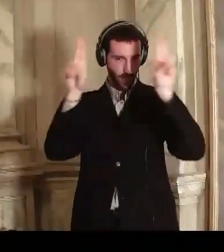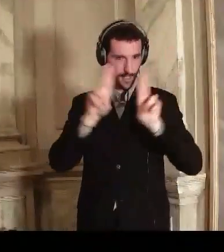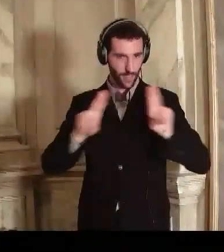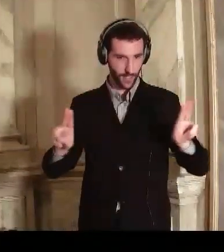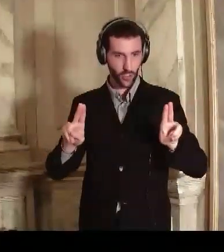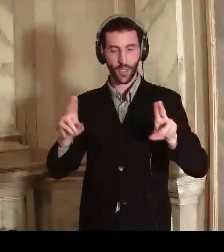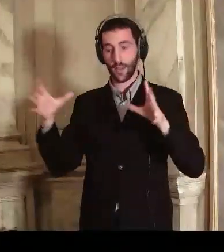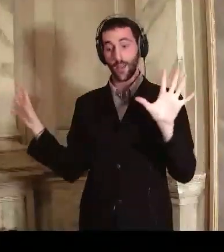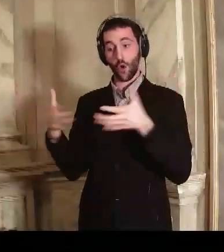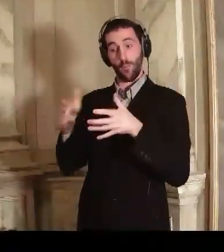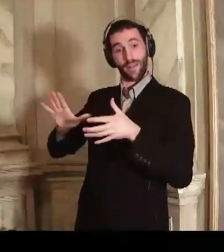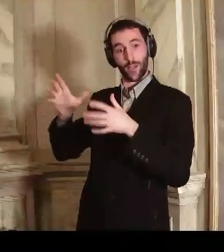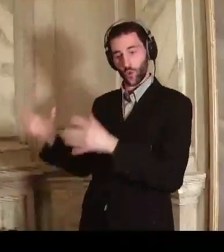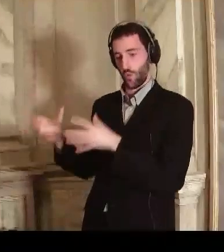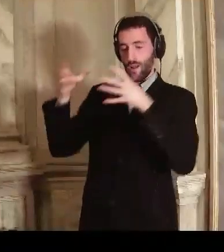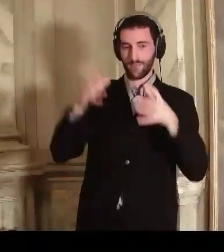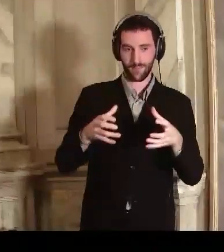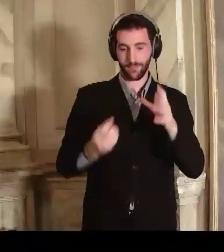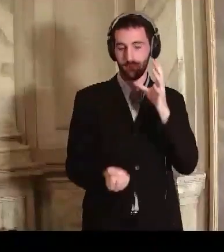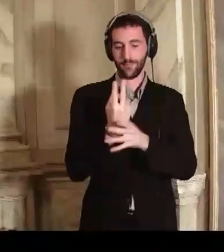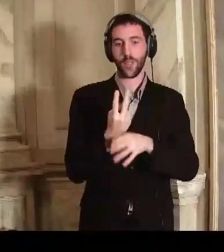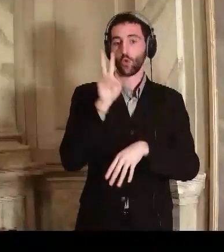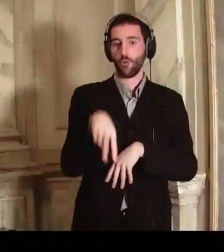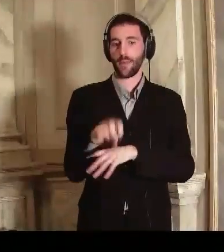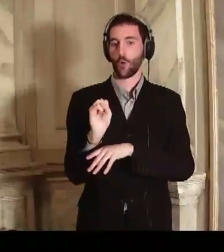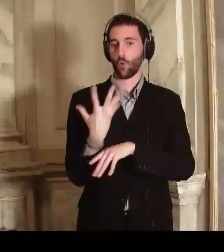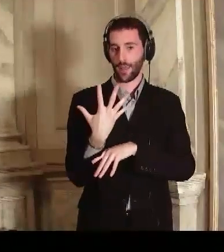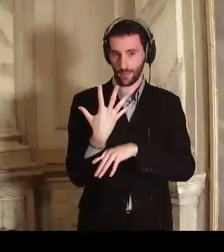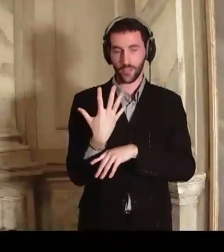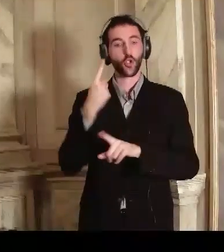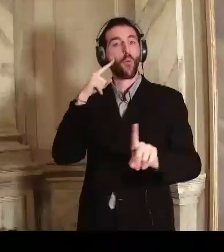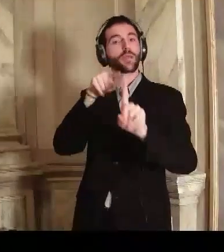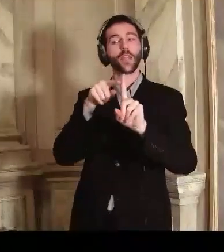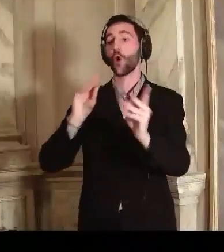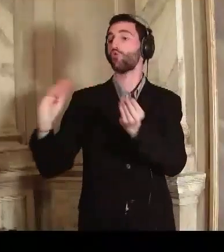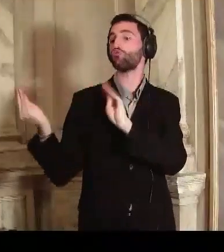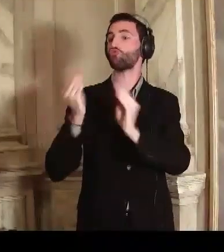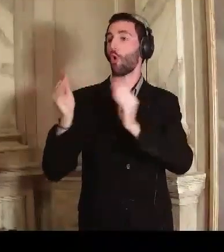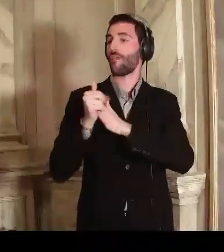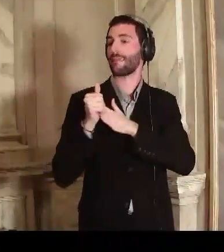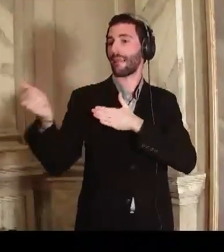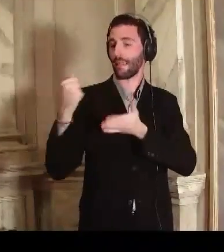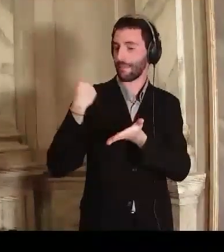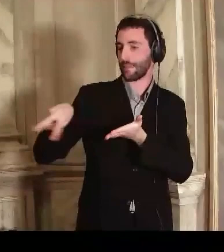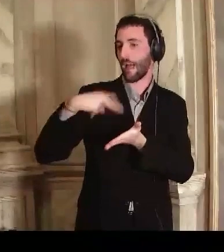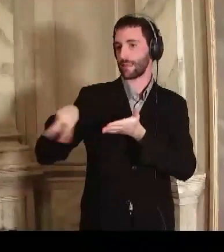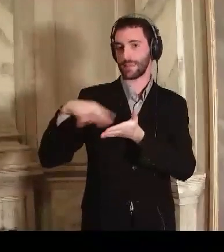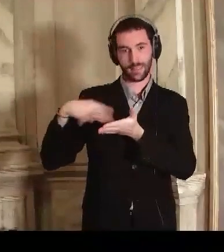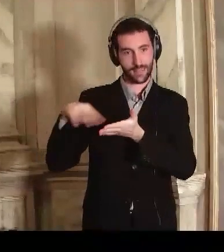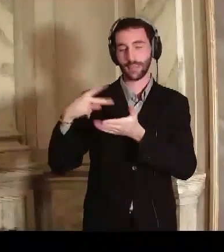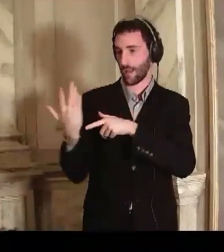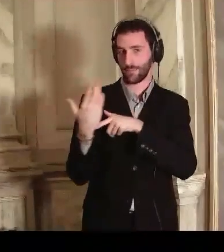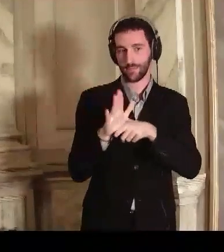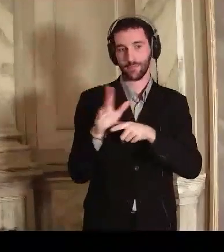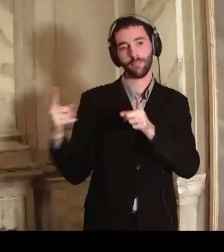Costa Danza, formata nel 2015 per valorizzare e potenziare i giovani talenti creativi della danza emergenti a